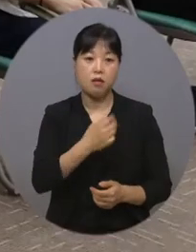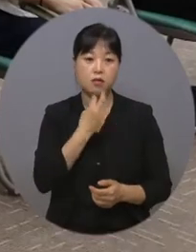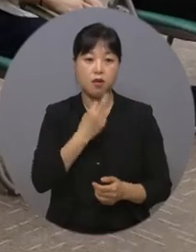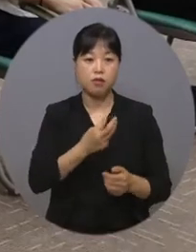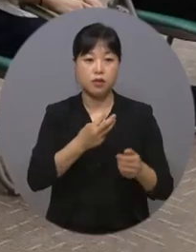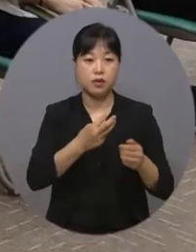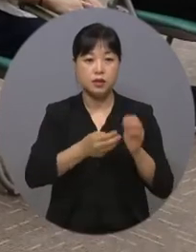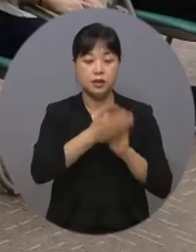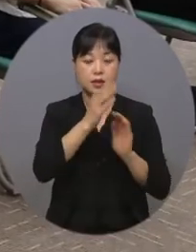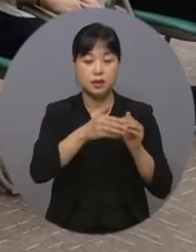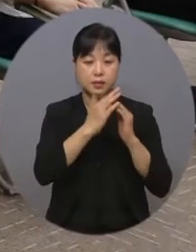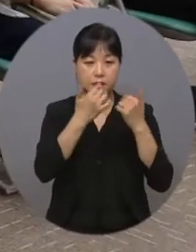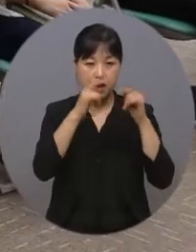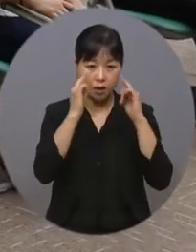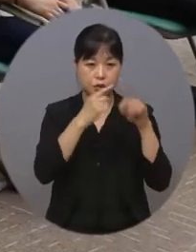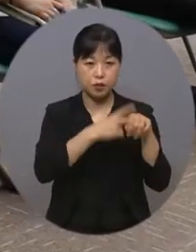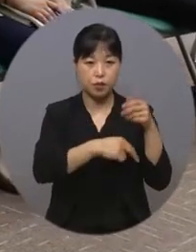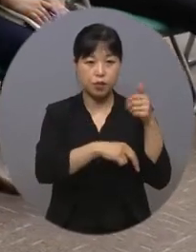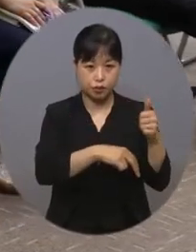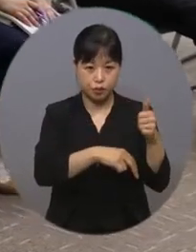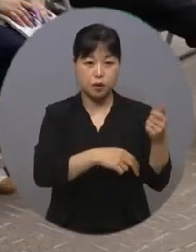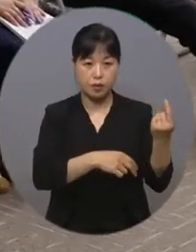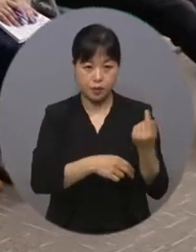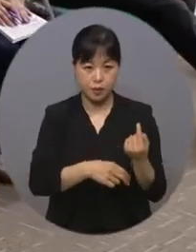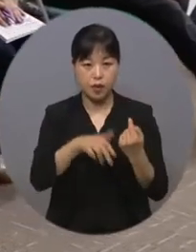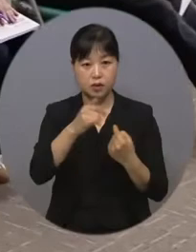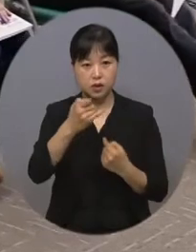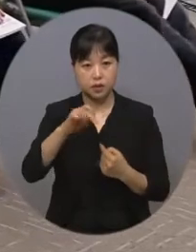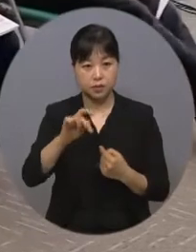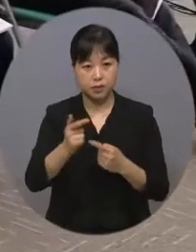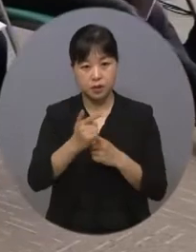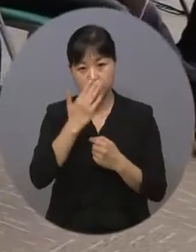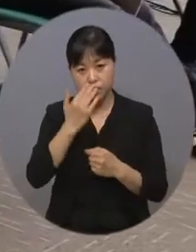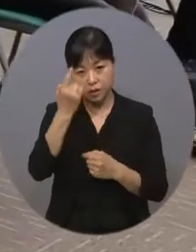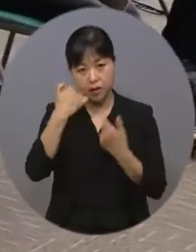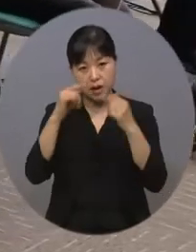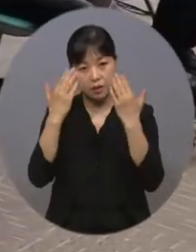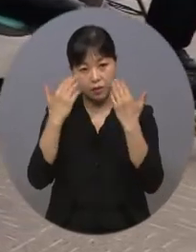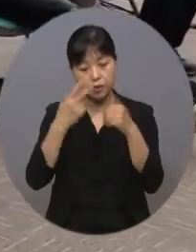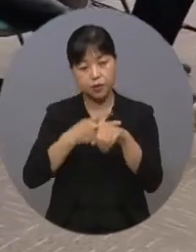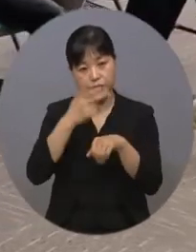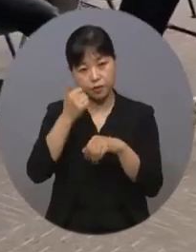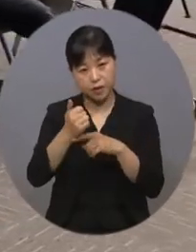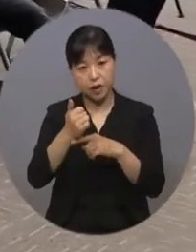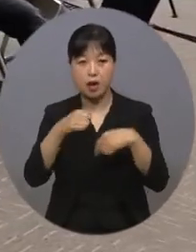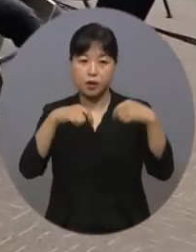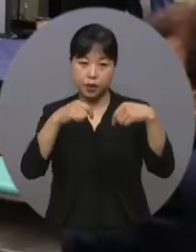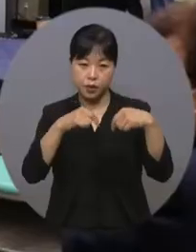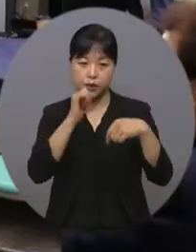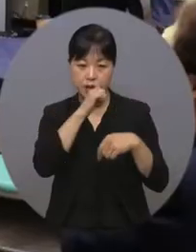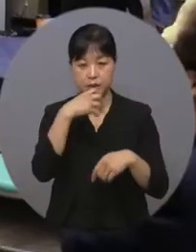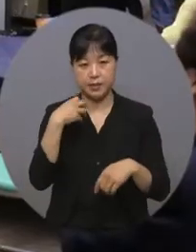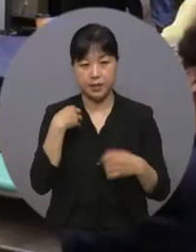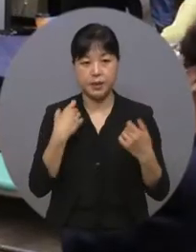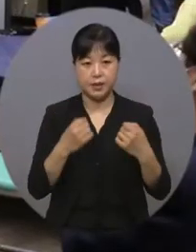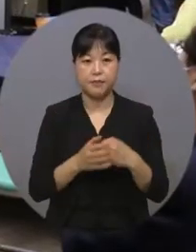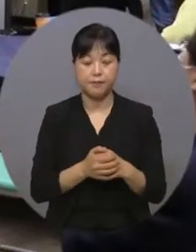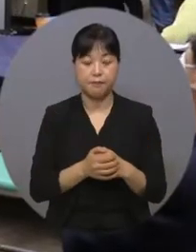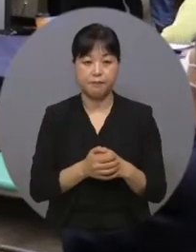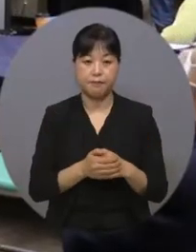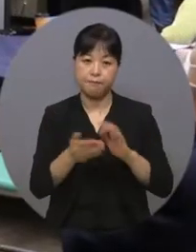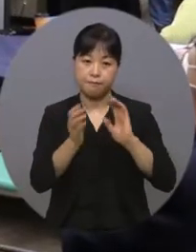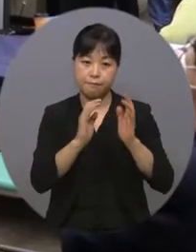참석했고 최정민 순천대학교 교수가 토론 진행을 맡았습니다. 포럼에 앞서